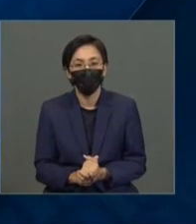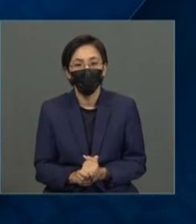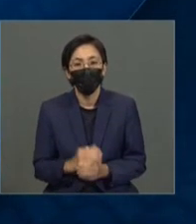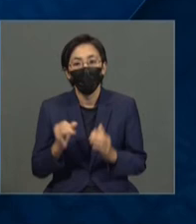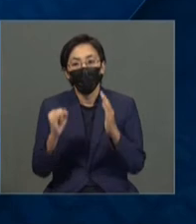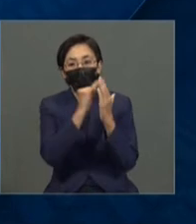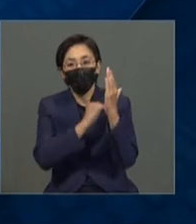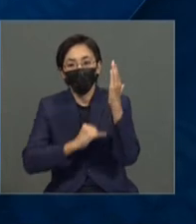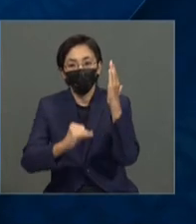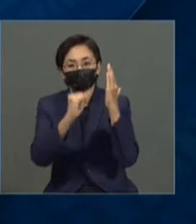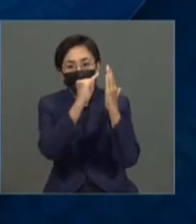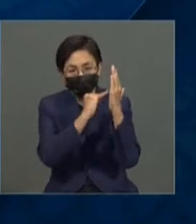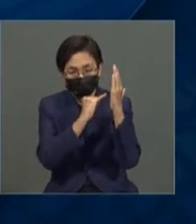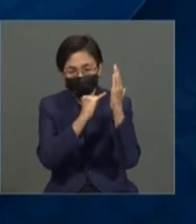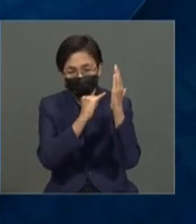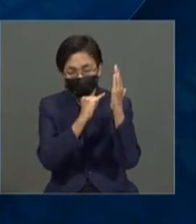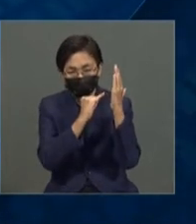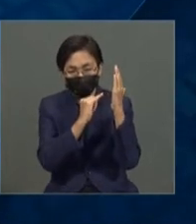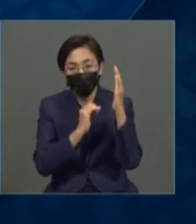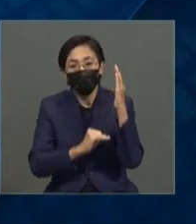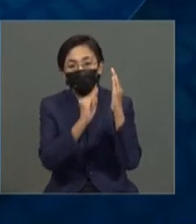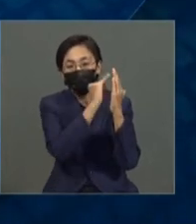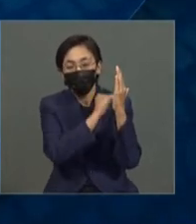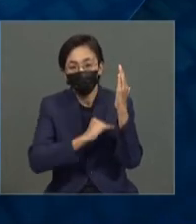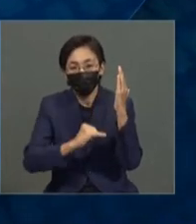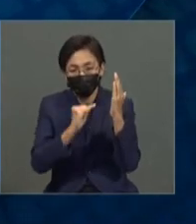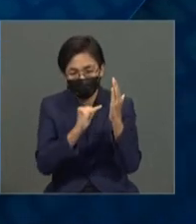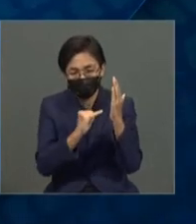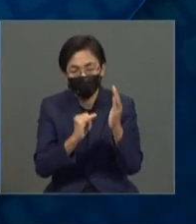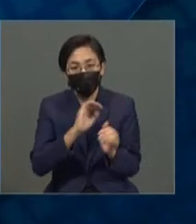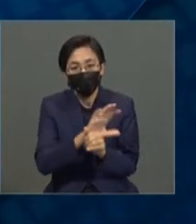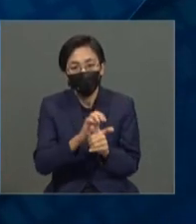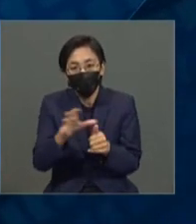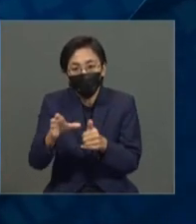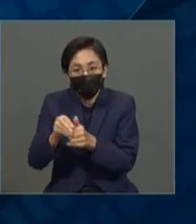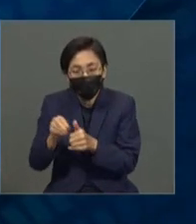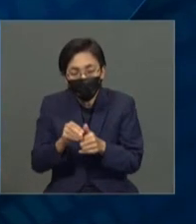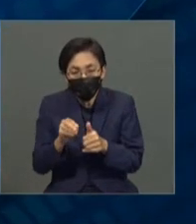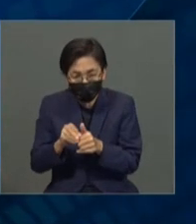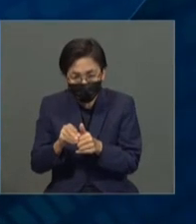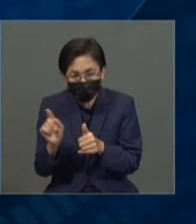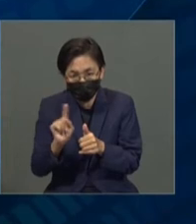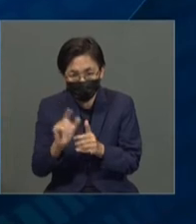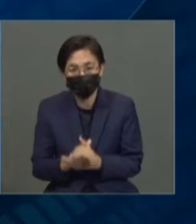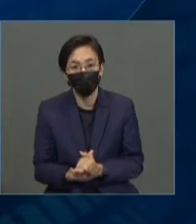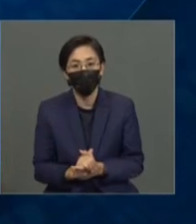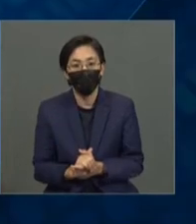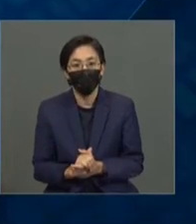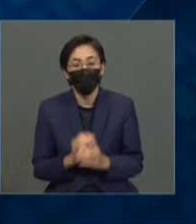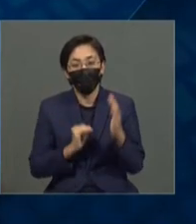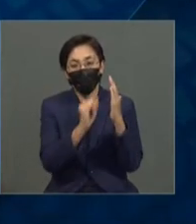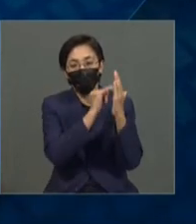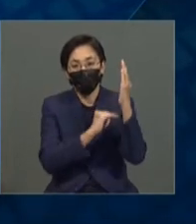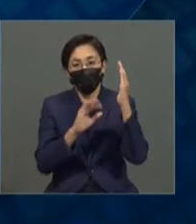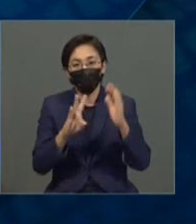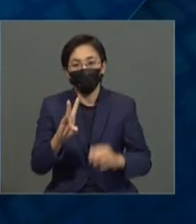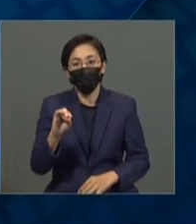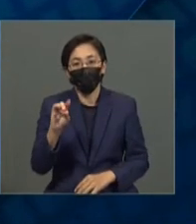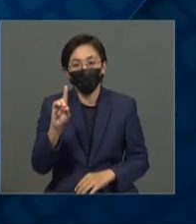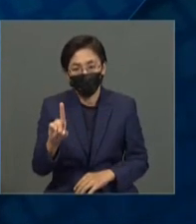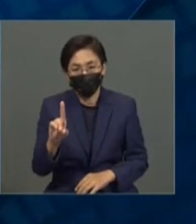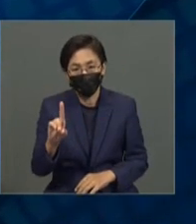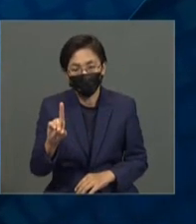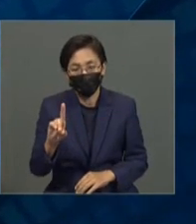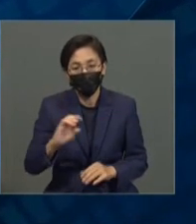จังหวัดท่านจะเห็นว่าทิศทางของการรายงานผู้ติดเชื้อต่างจังหวัดก็คือ71จังหวัดนะคะจะค่